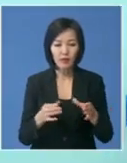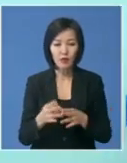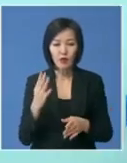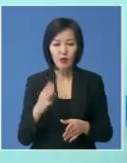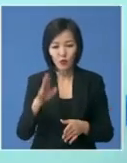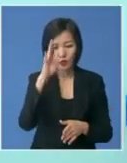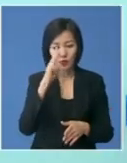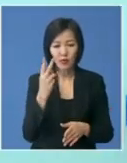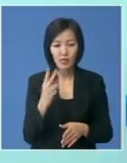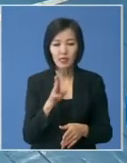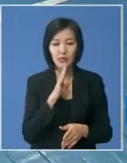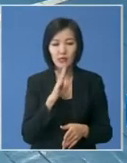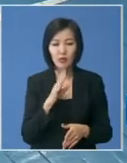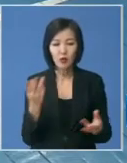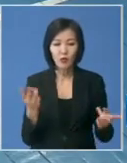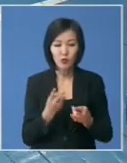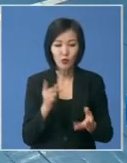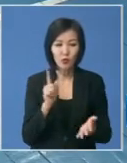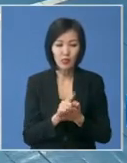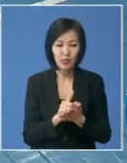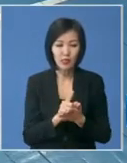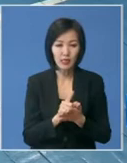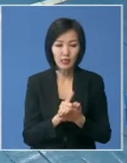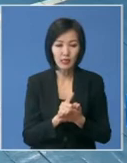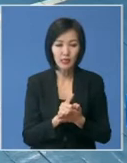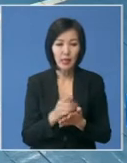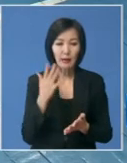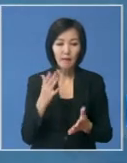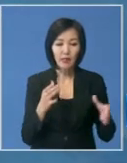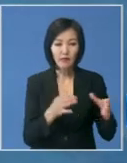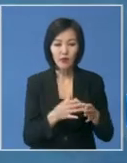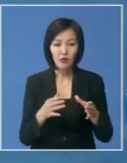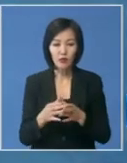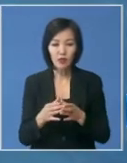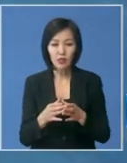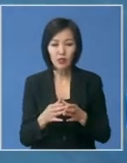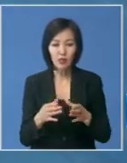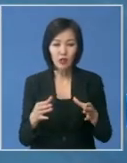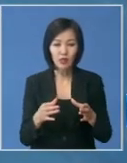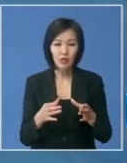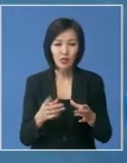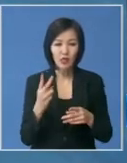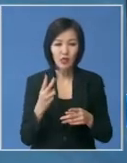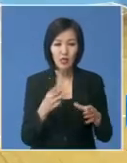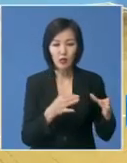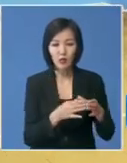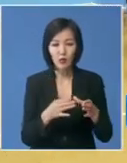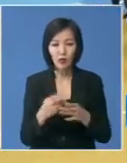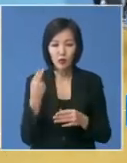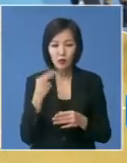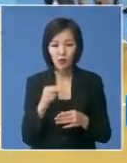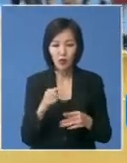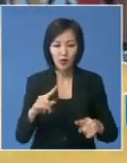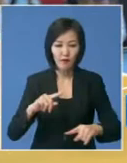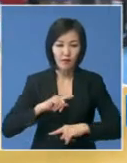мен 2 қыз болуы тиіс. Соған сәйкес университеттегі барлық 5 факультет өзара ұжым құрып 2 топқа бөлінді. Үздік шыққандары